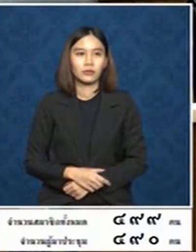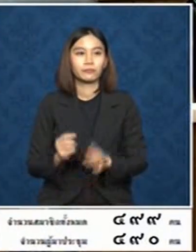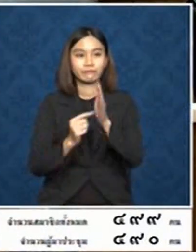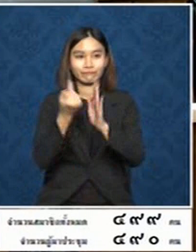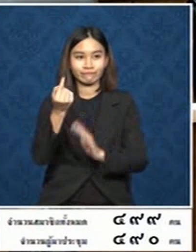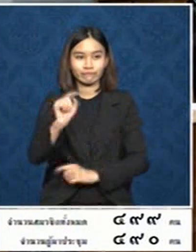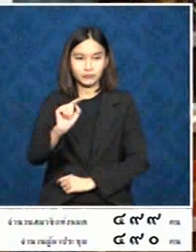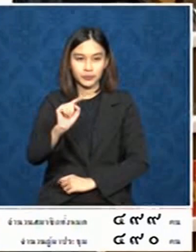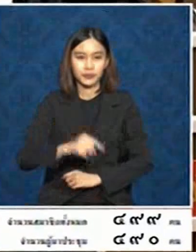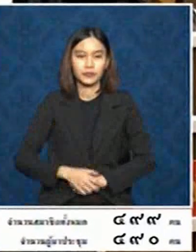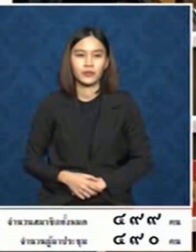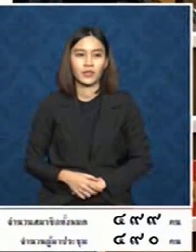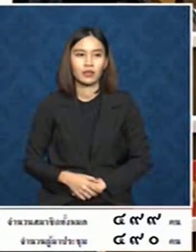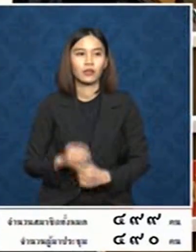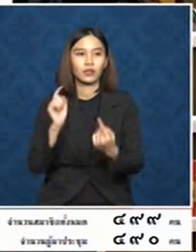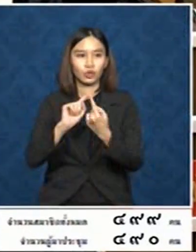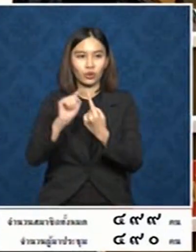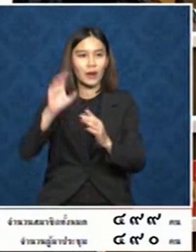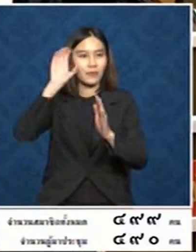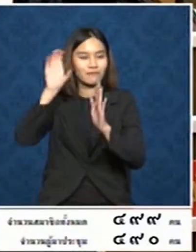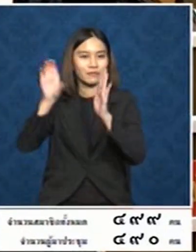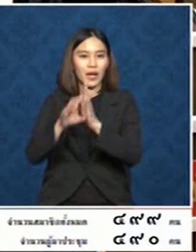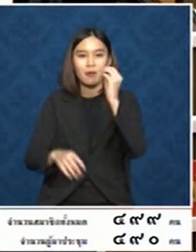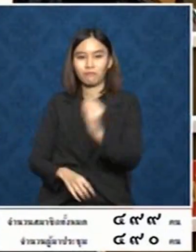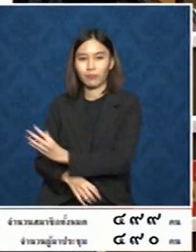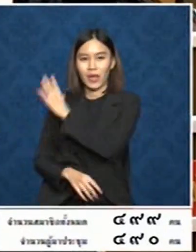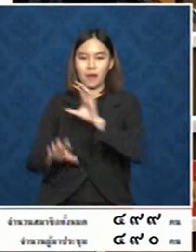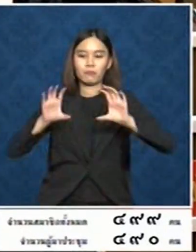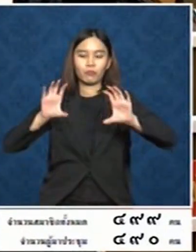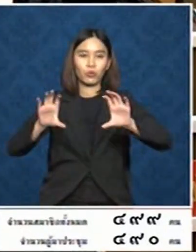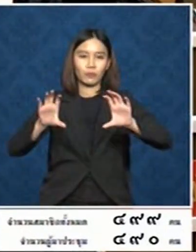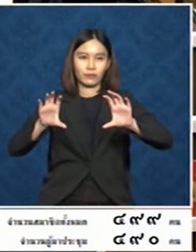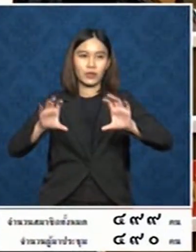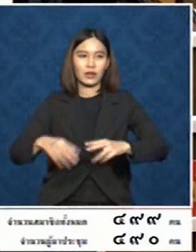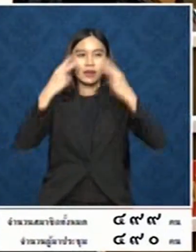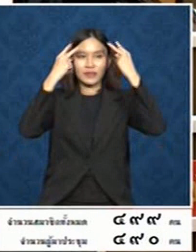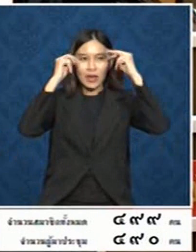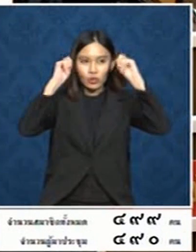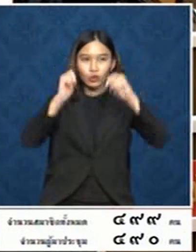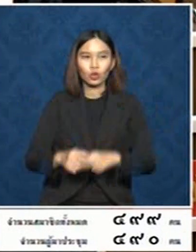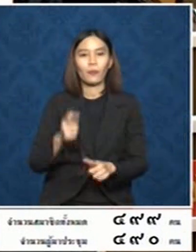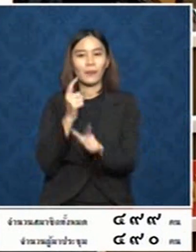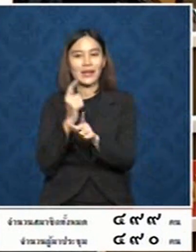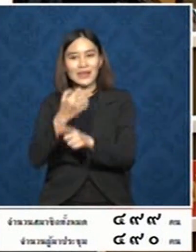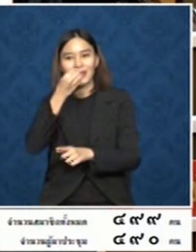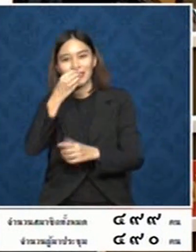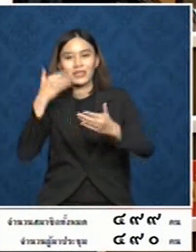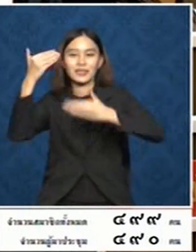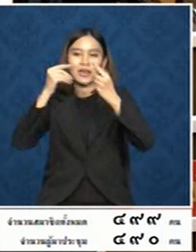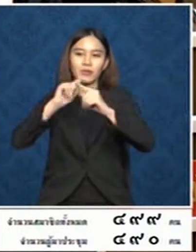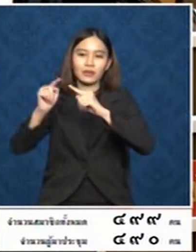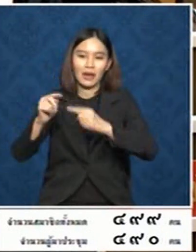นะครับขออนุญาตก็คือประเด็นที่เอารูปขึ้นมาพร้อมกันแล้วเสียสีว่าท่านนายกเนี่ยไปงานสังสารแทนที่จะไปดูปัญหาภาค